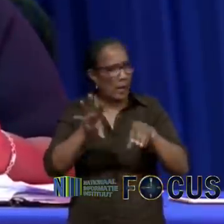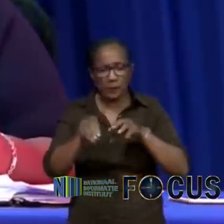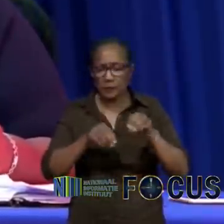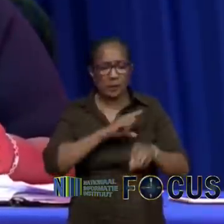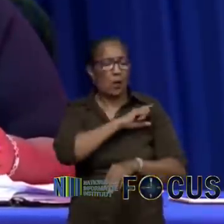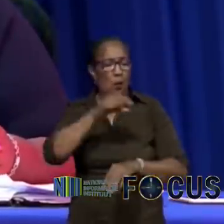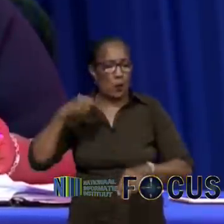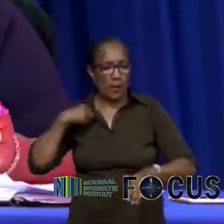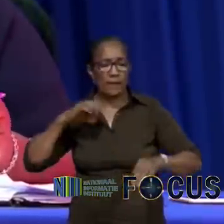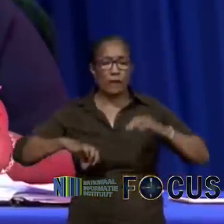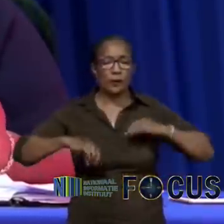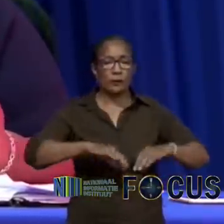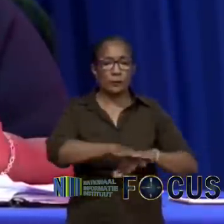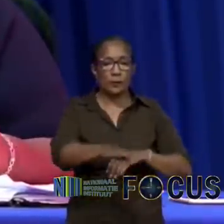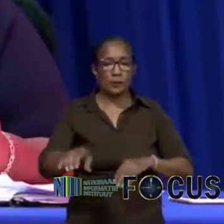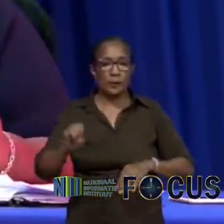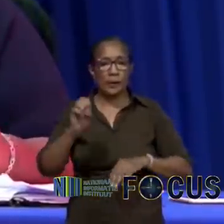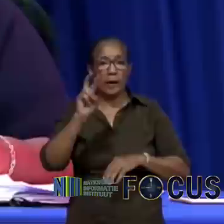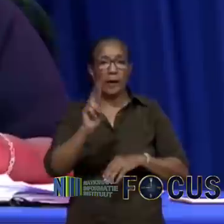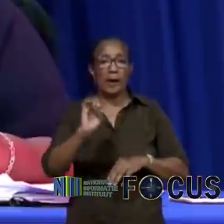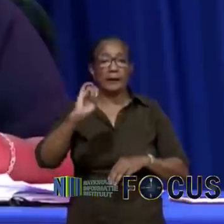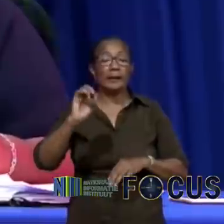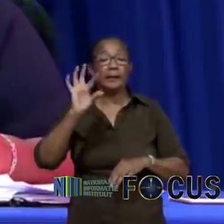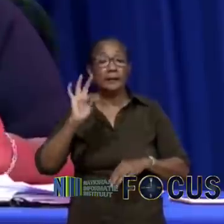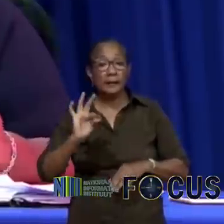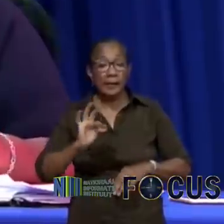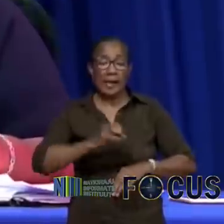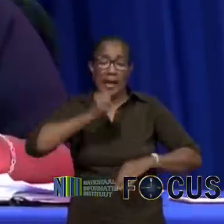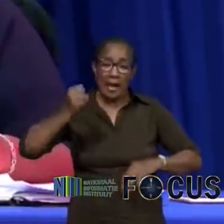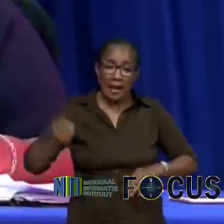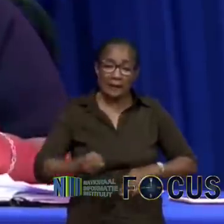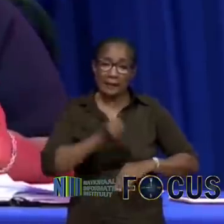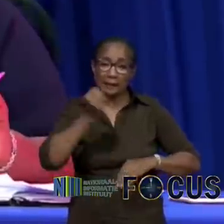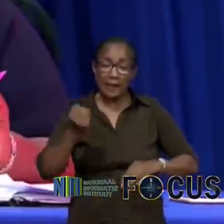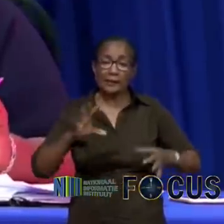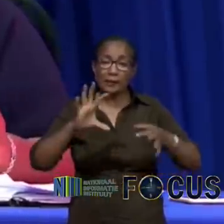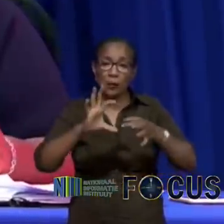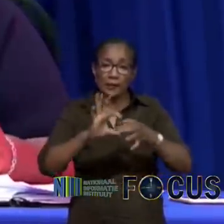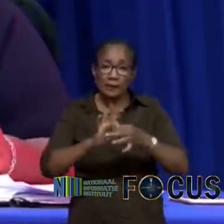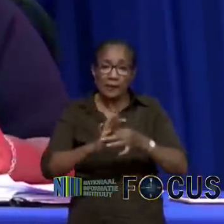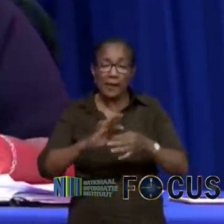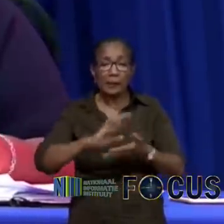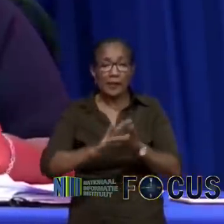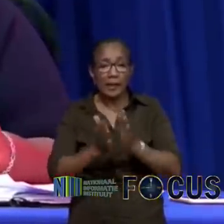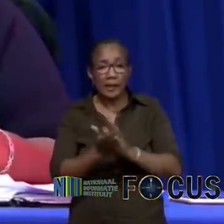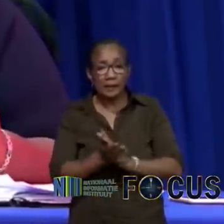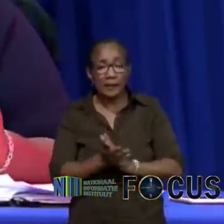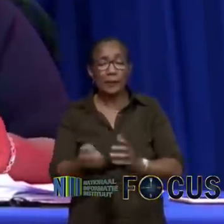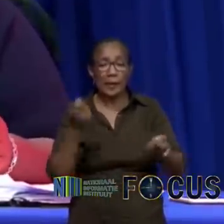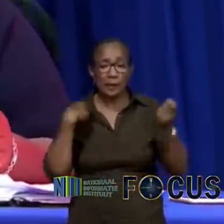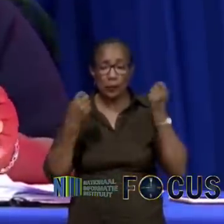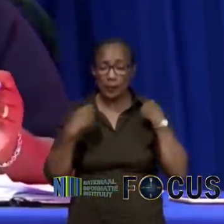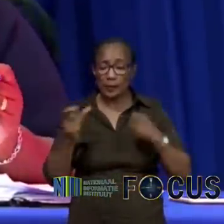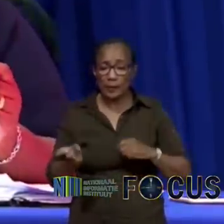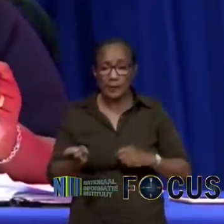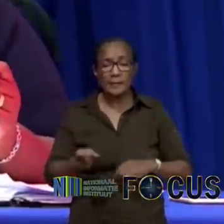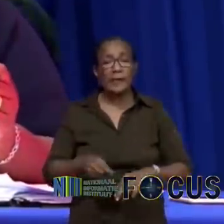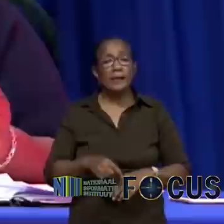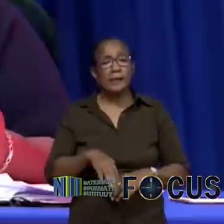het ministerie van HINT zijn continu in contact met de handelaren, met de winkeliers, dat er